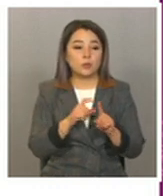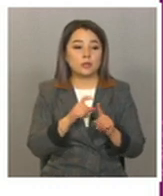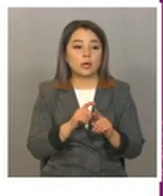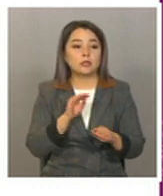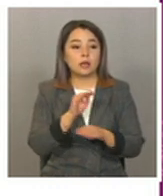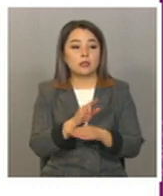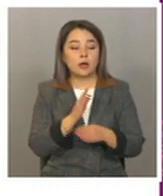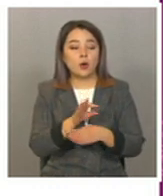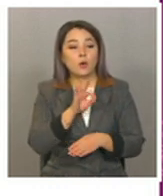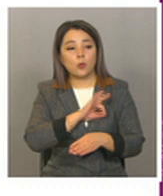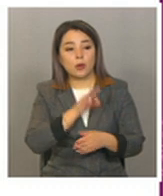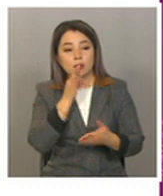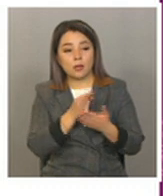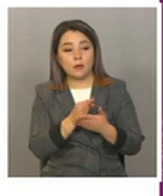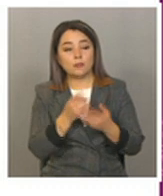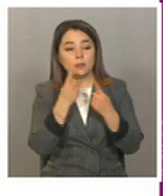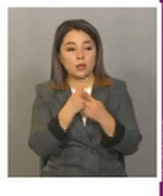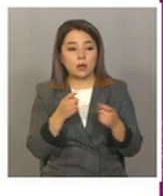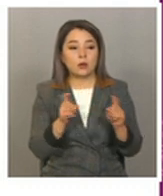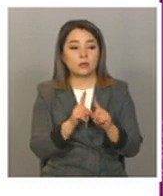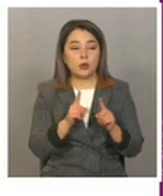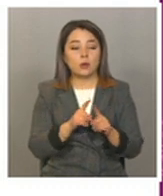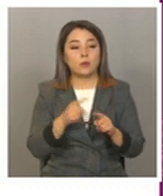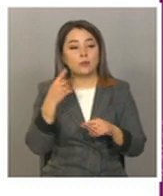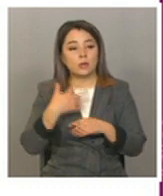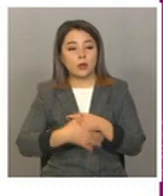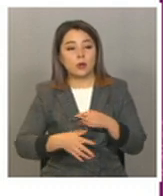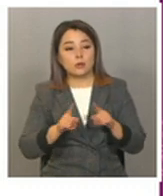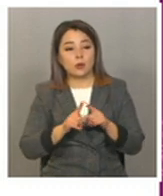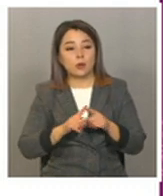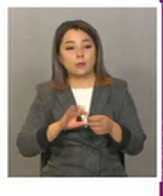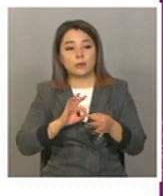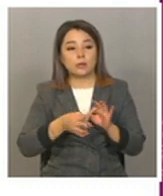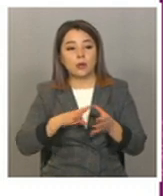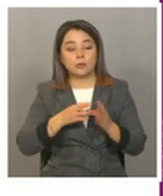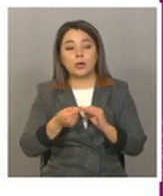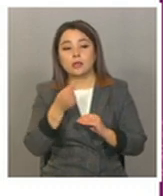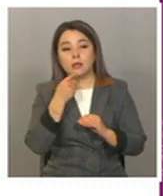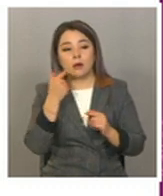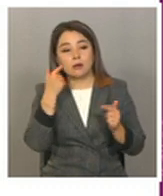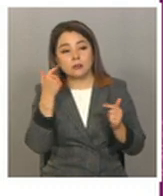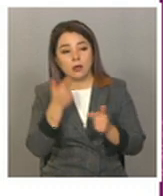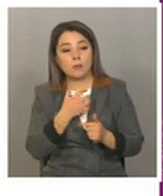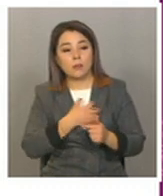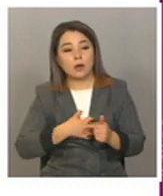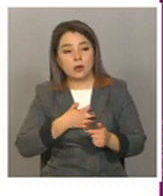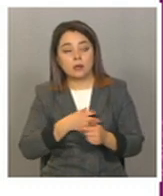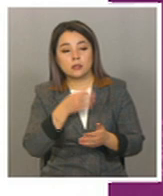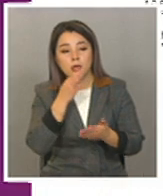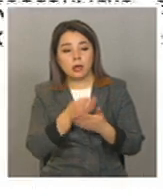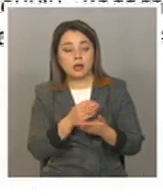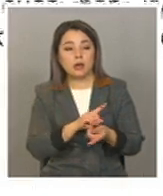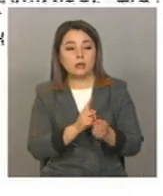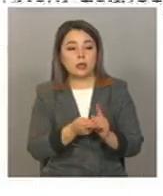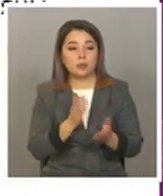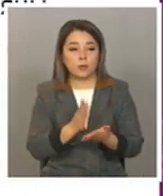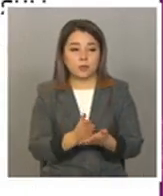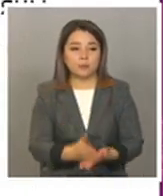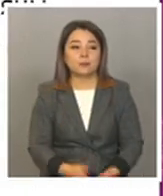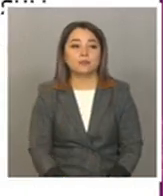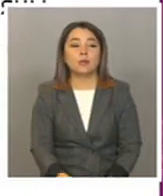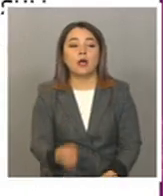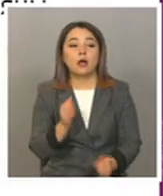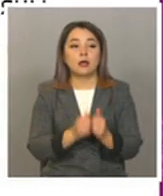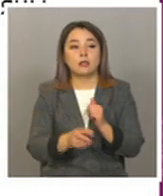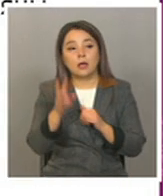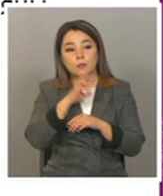тіркестерін қолдануы, мәліметтерді түсінуі сынды мәселелер тіл білімінің маңызды саласына айналып отыр. Әр